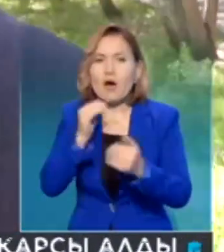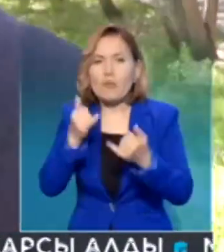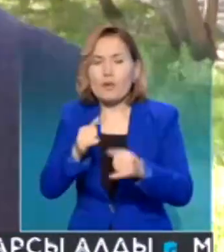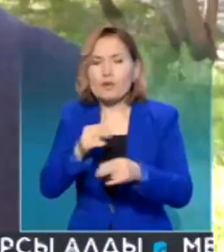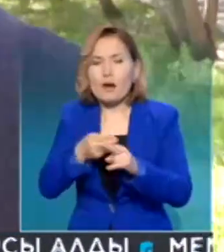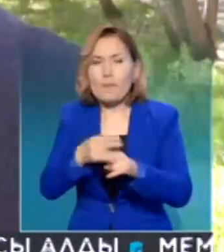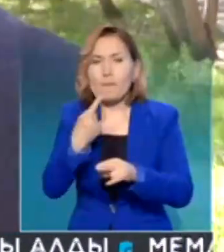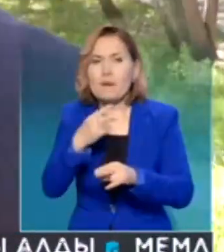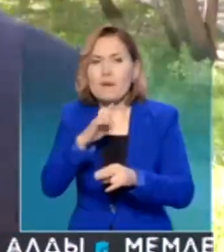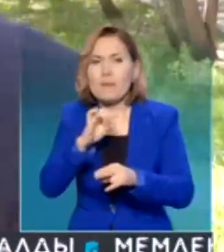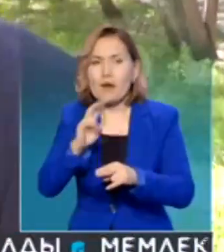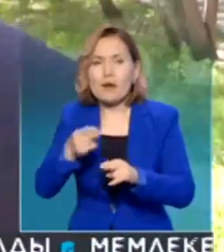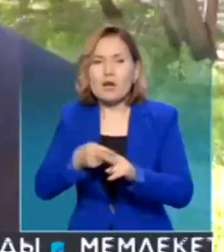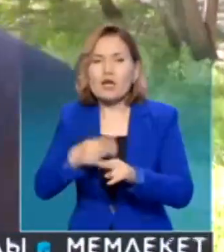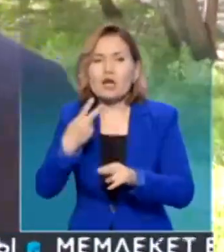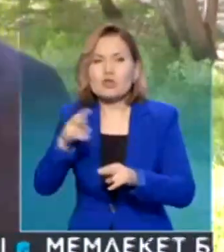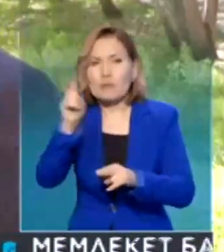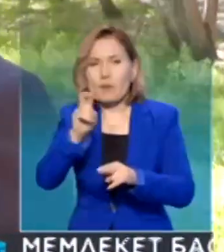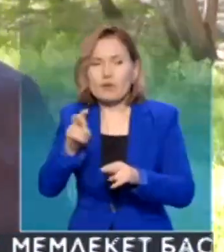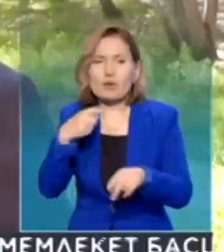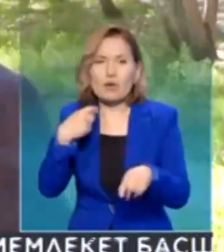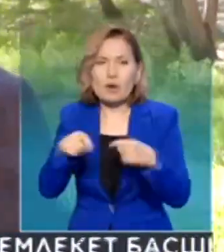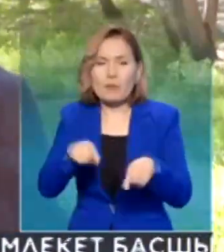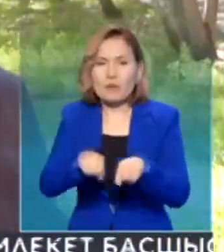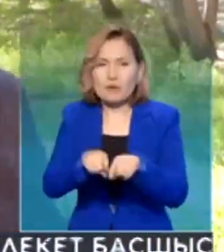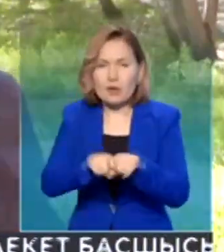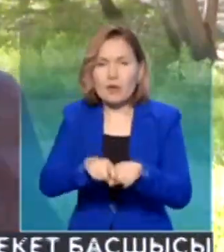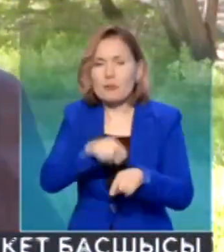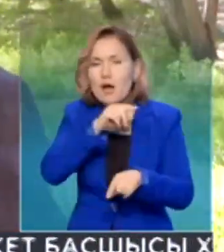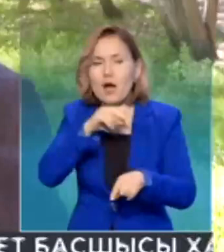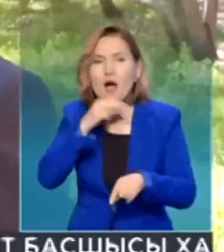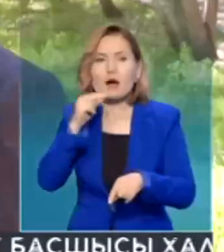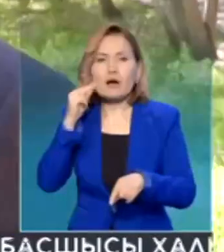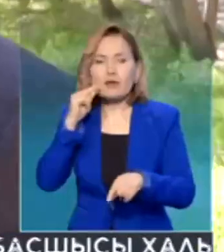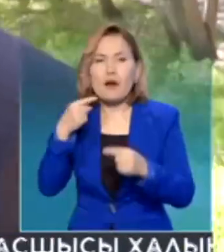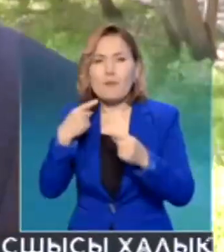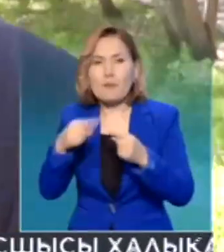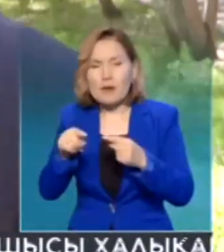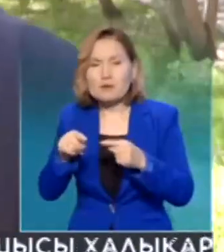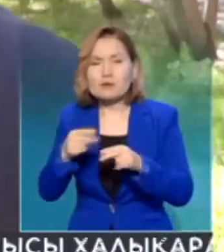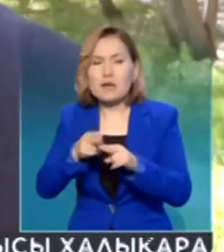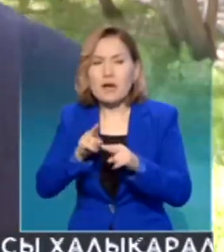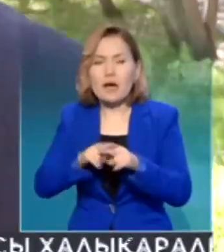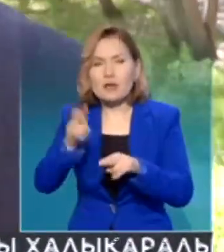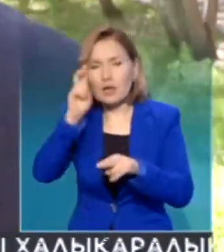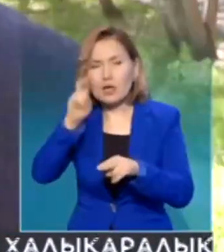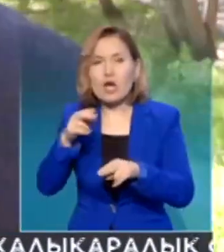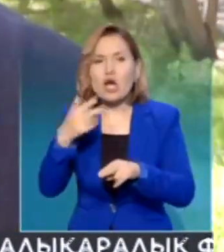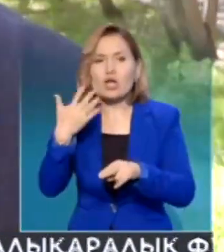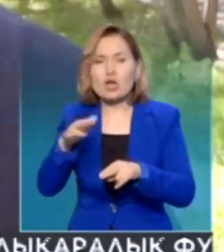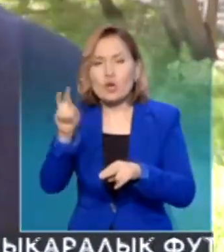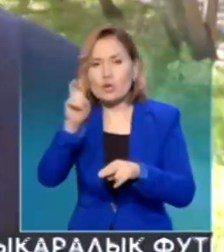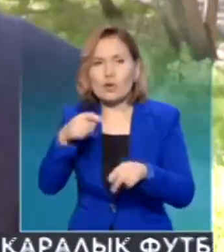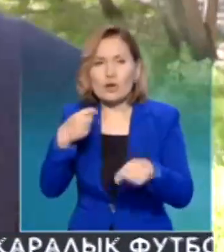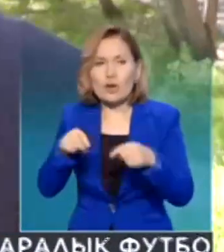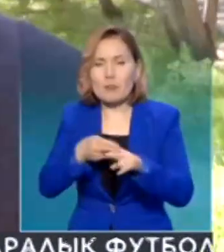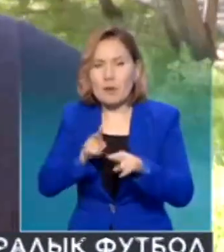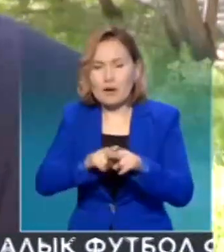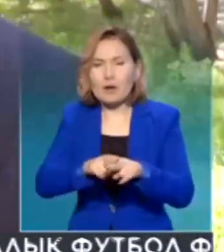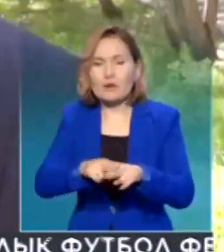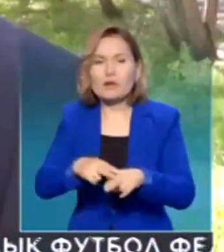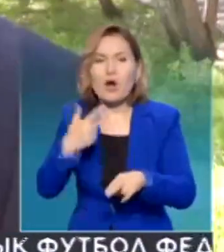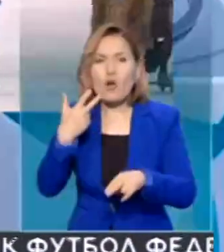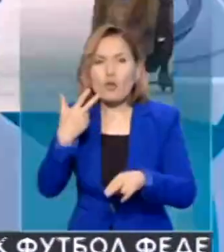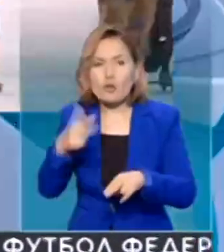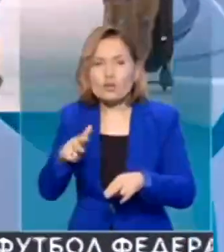баррелін Қазақстаннан 20 долларға экспорттаса, оны Гонконгтағы компания басқа елге 50 доллардан сатады. Міне, мұндағы 30 доллар заңсыз